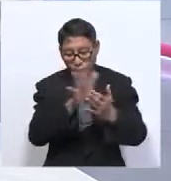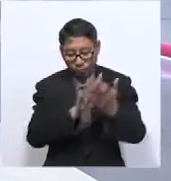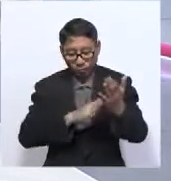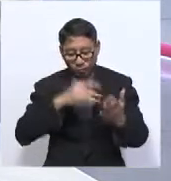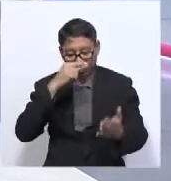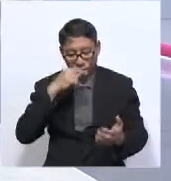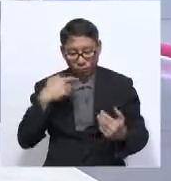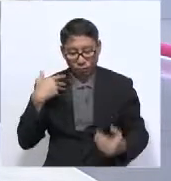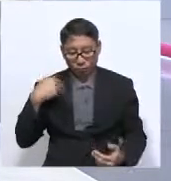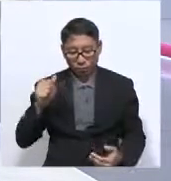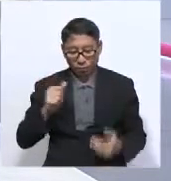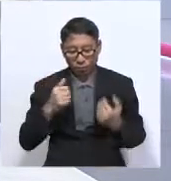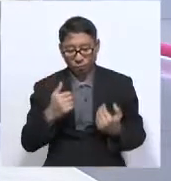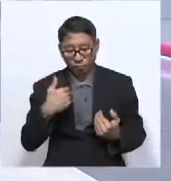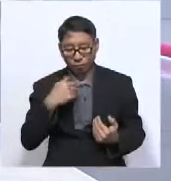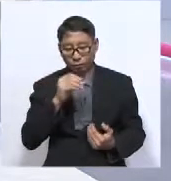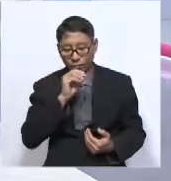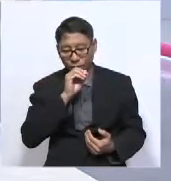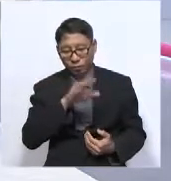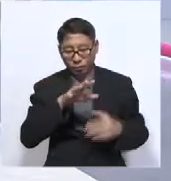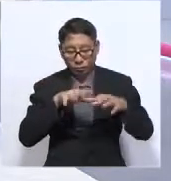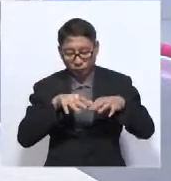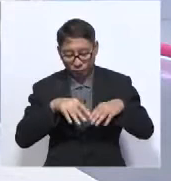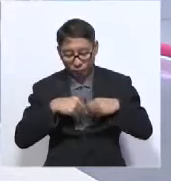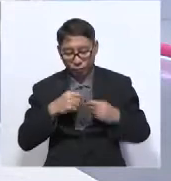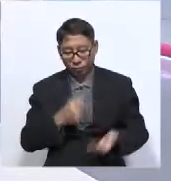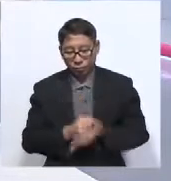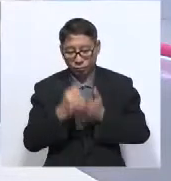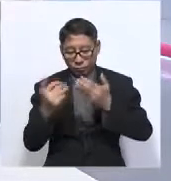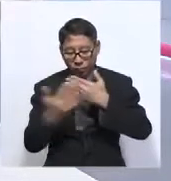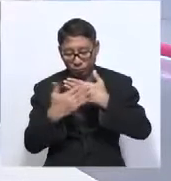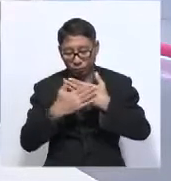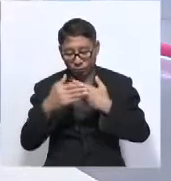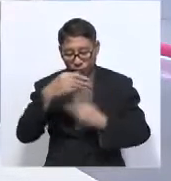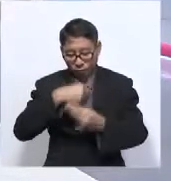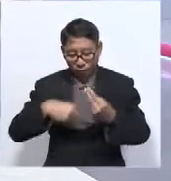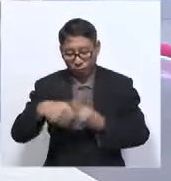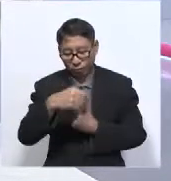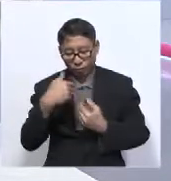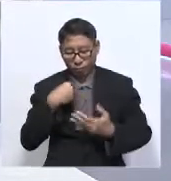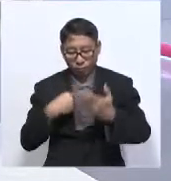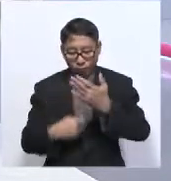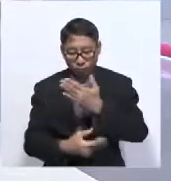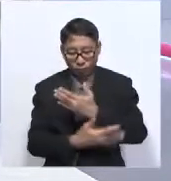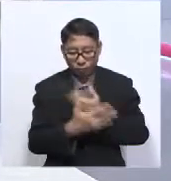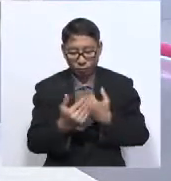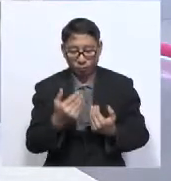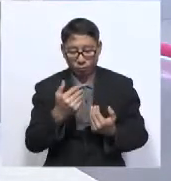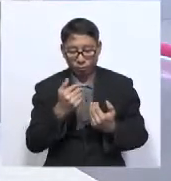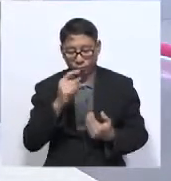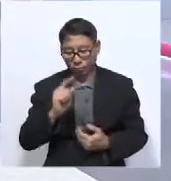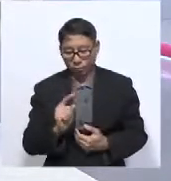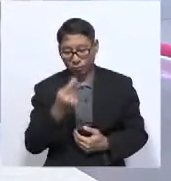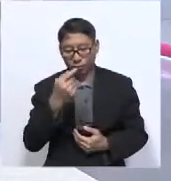ยค่ะทางอธิบดีกรมทรัพยากรธรณีก็เชื่อว่าจะช่วยกระตุ้นเศรษฐกิจในชุมชนและก็สร้างโอกาสทางธุรกิจใหม่ๆได้แ